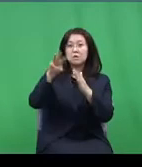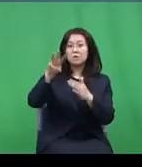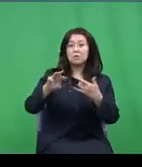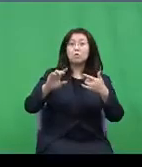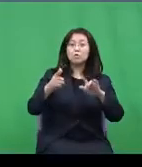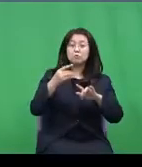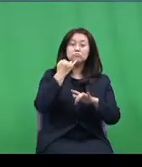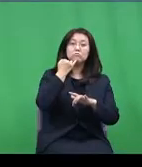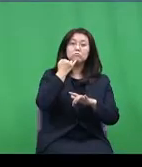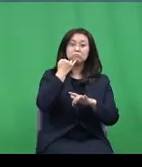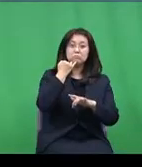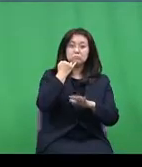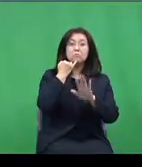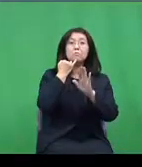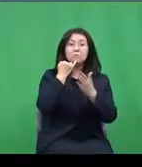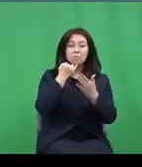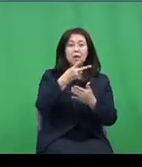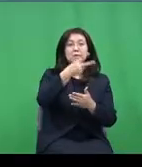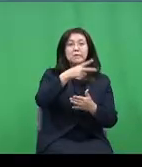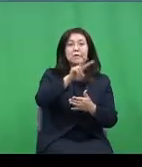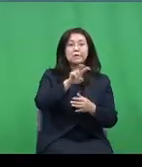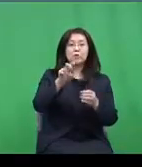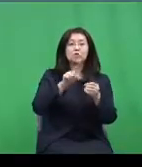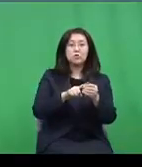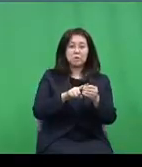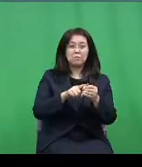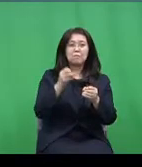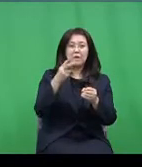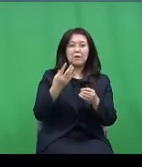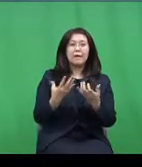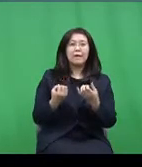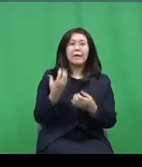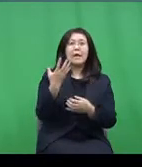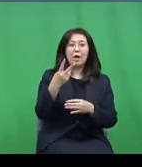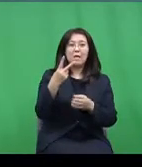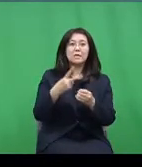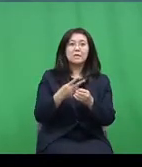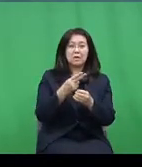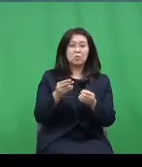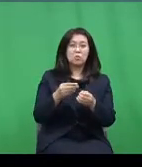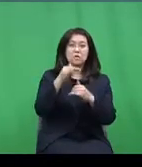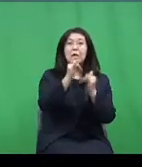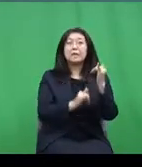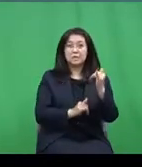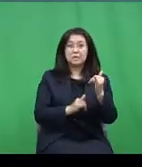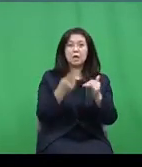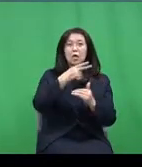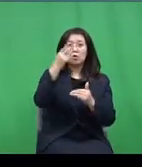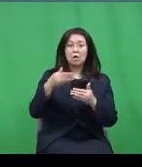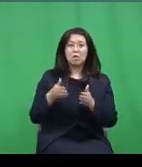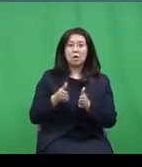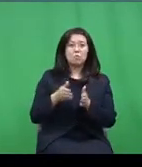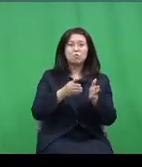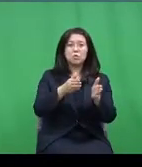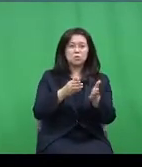ども、まあ、2020年代あるいは令和時代富山が、どの道を行くべき